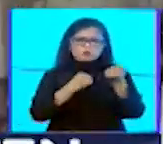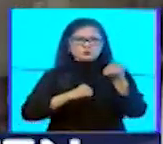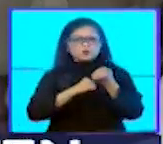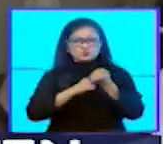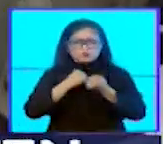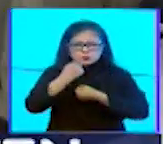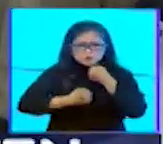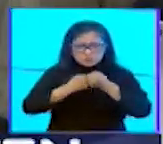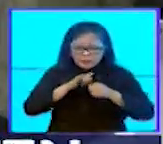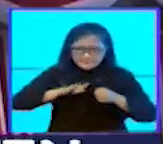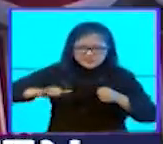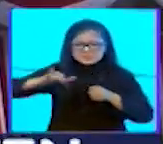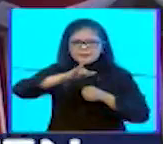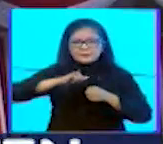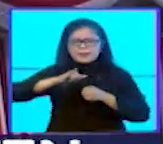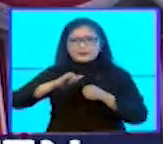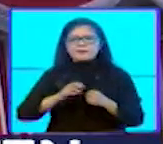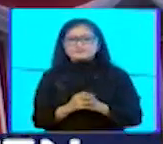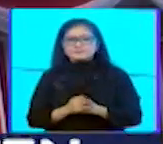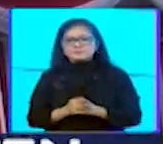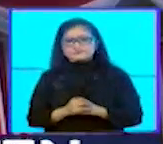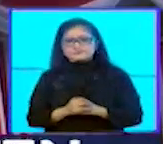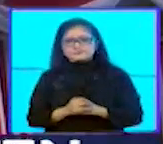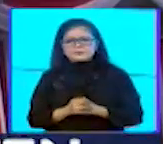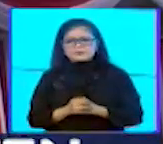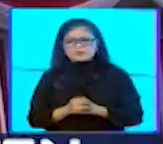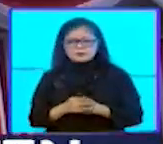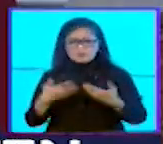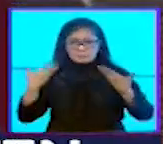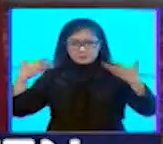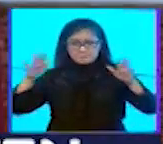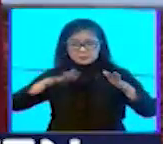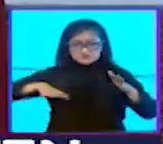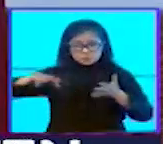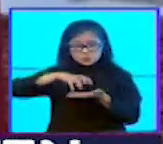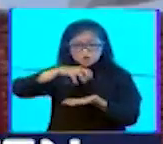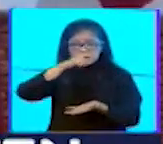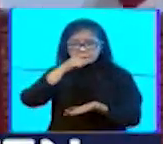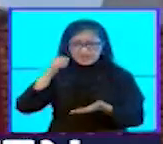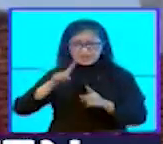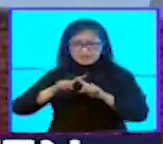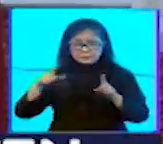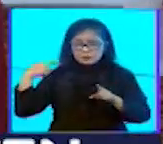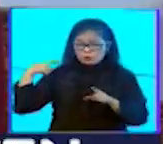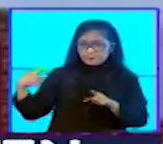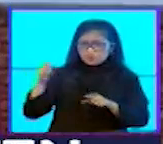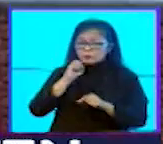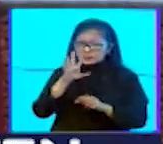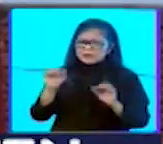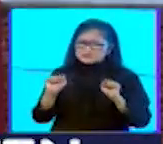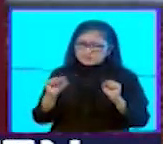berjuang menghadapi pandemi COVID-19. Meski terbebas dari zona merah, Khofifah meminta percepatan vaksinasi di Jawa